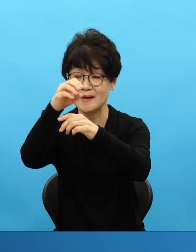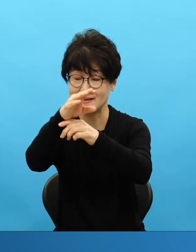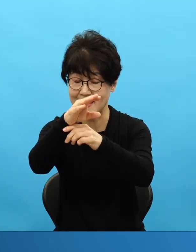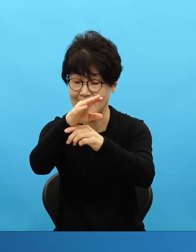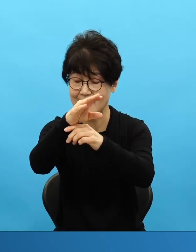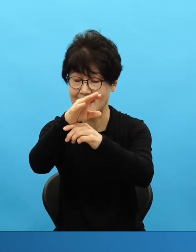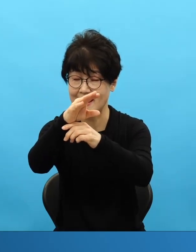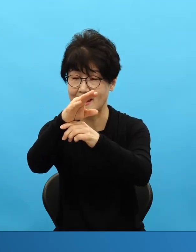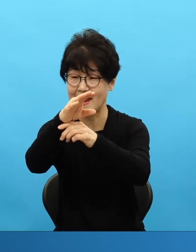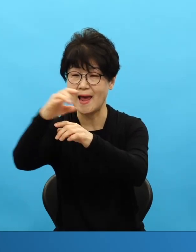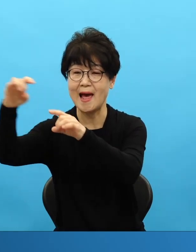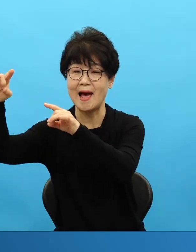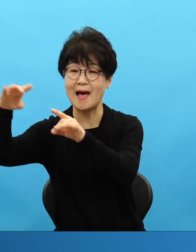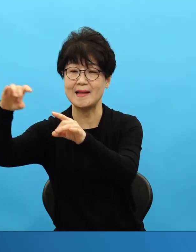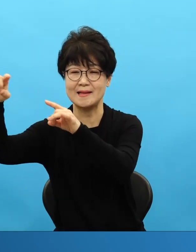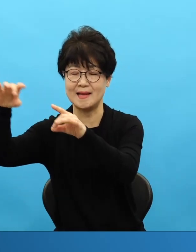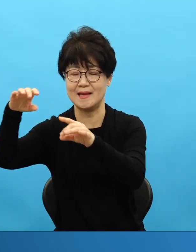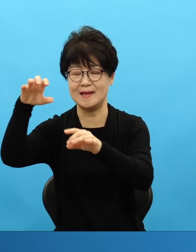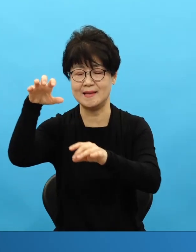antenna. 그걸 보고